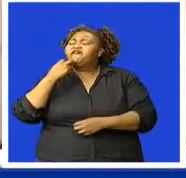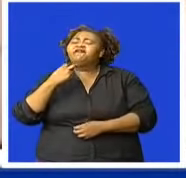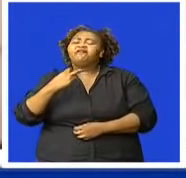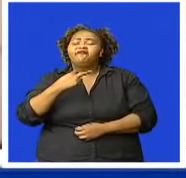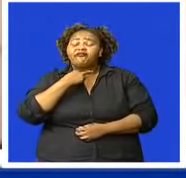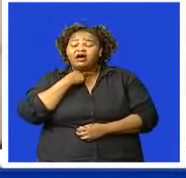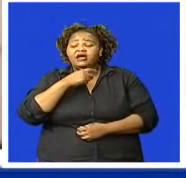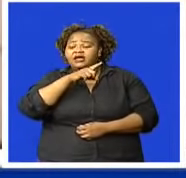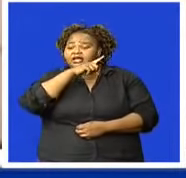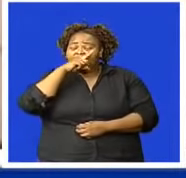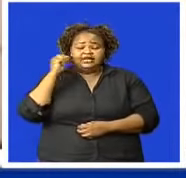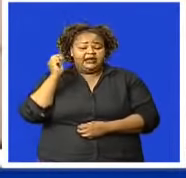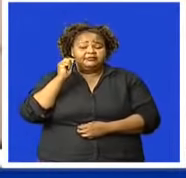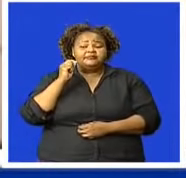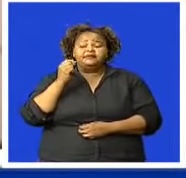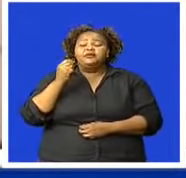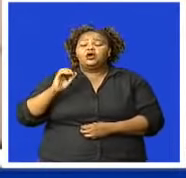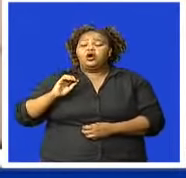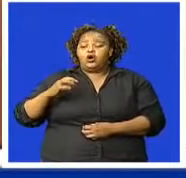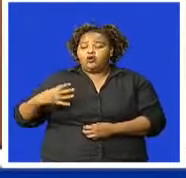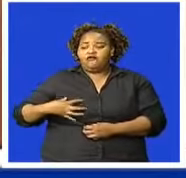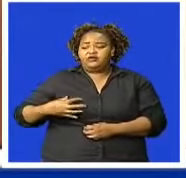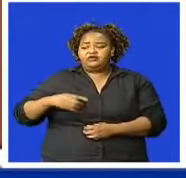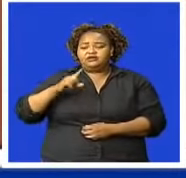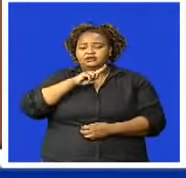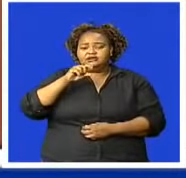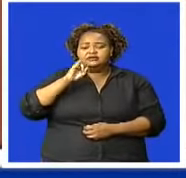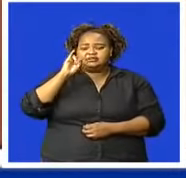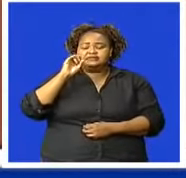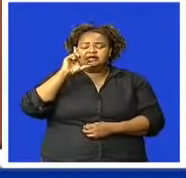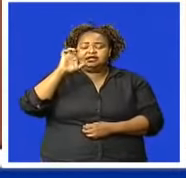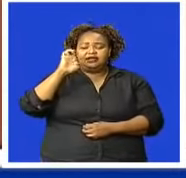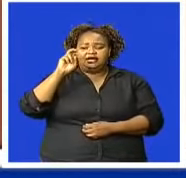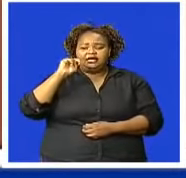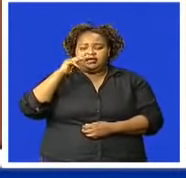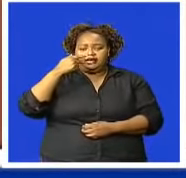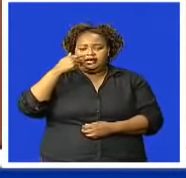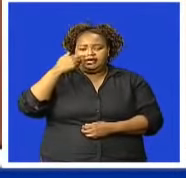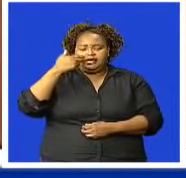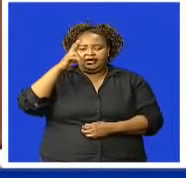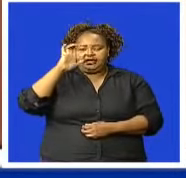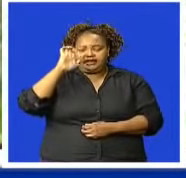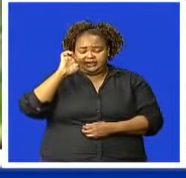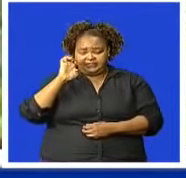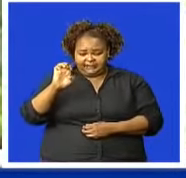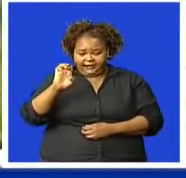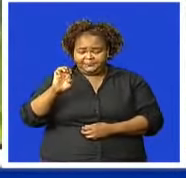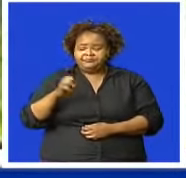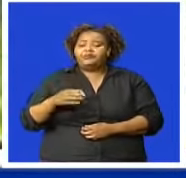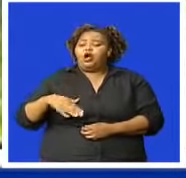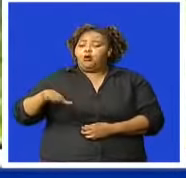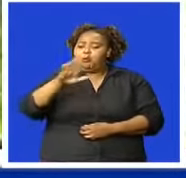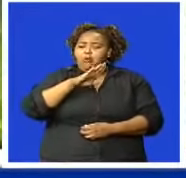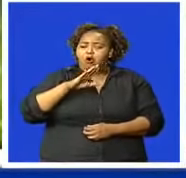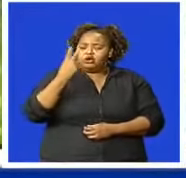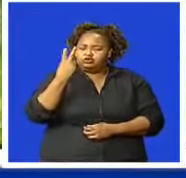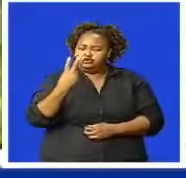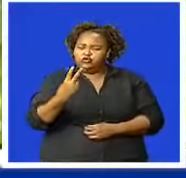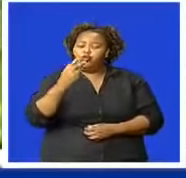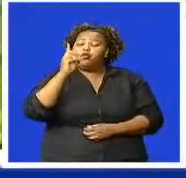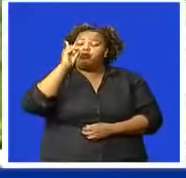laloyo wentombatana nguzilenhle kanti lo ngumfana ngibayabonga bonke bakadludlu kanti batala madvodzana kuleli